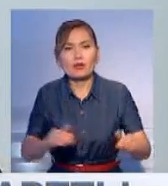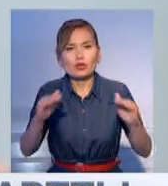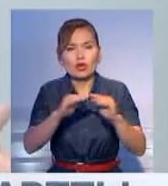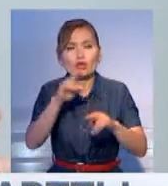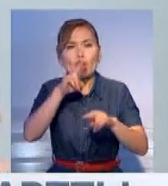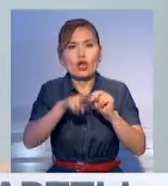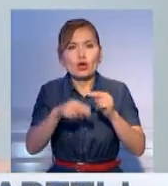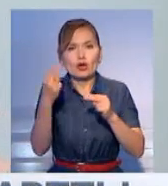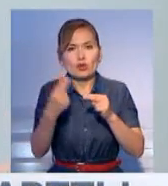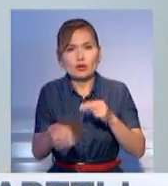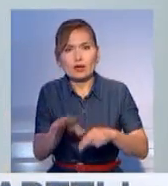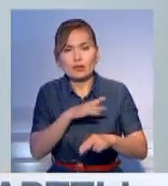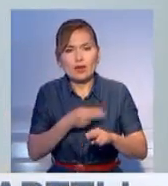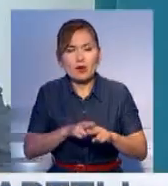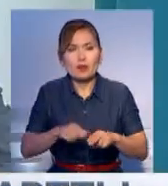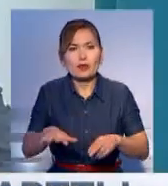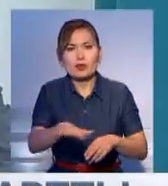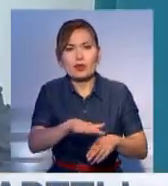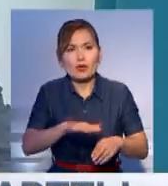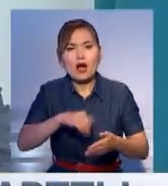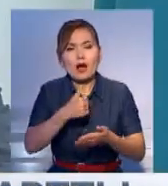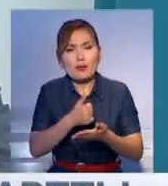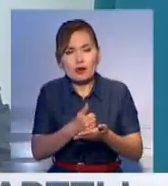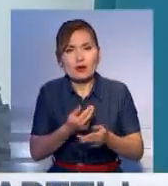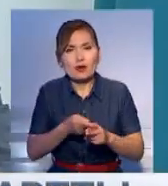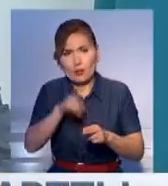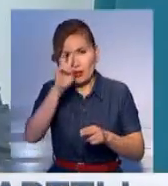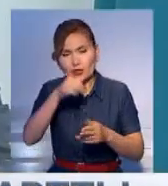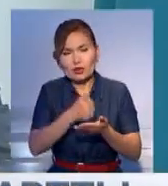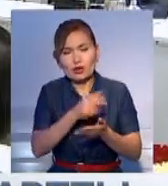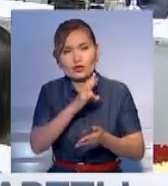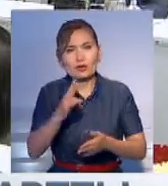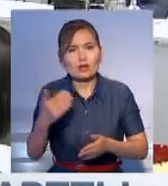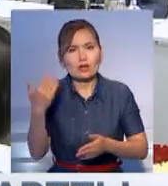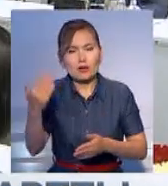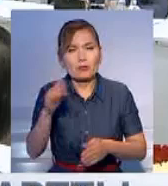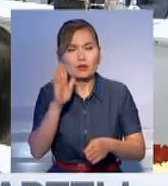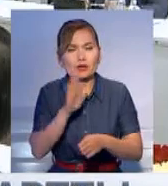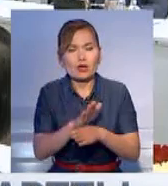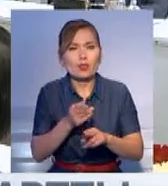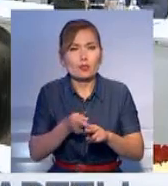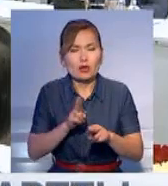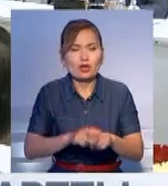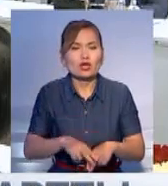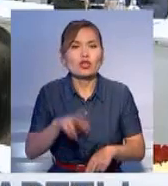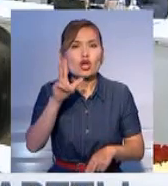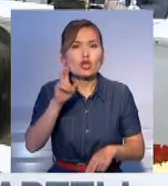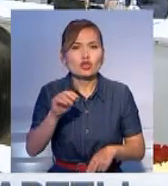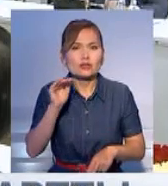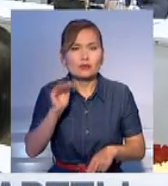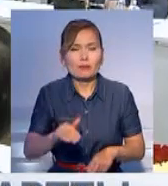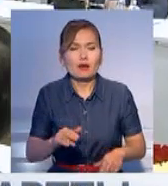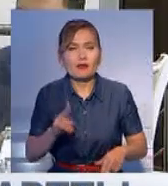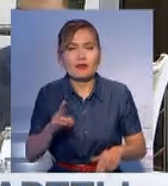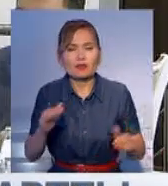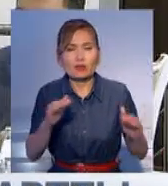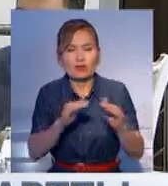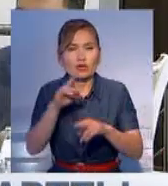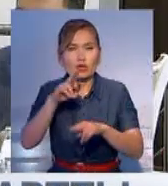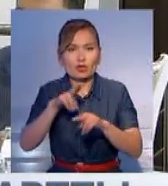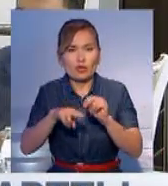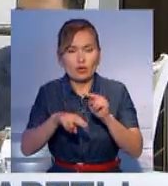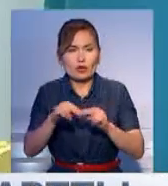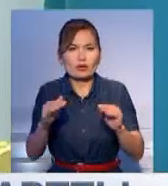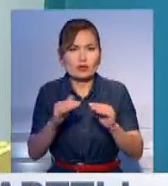үй пайдалануға берілген. Өңір басшысы жыл соңына дейін бұл көрсеткіш 300 мың шаршы метрге жетеді деп сендірді.